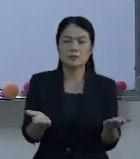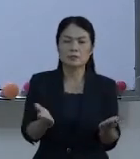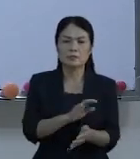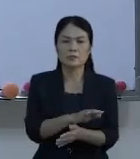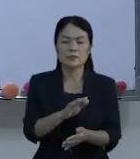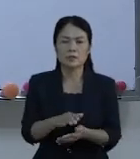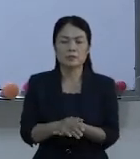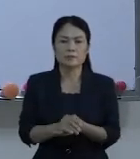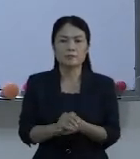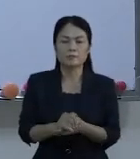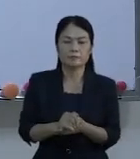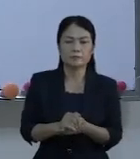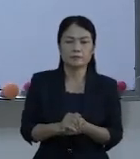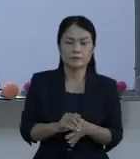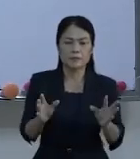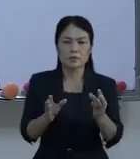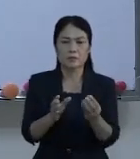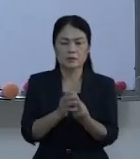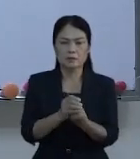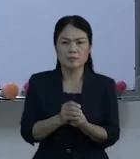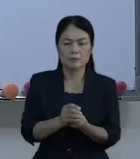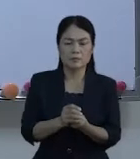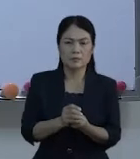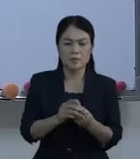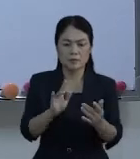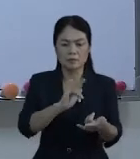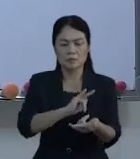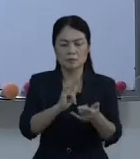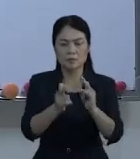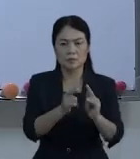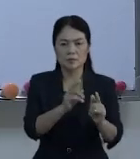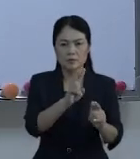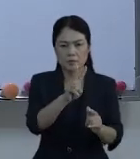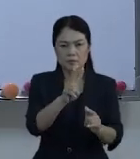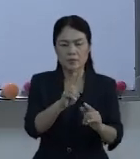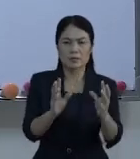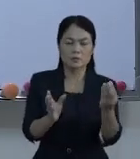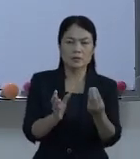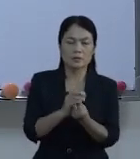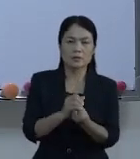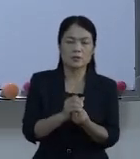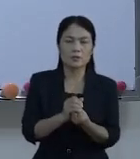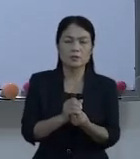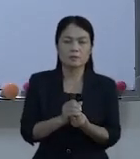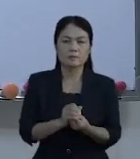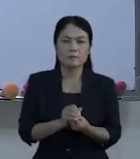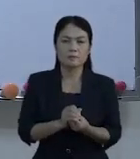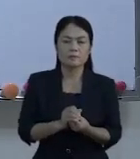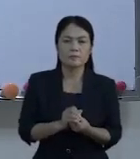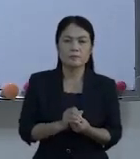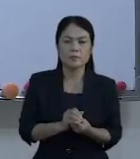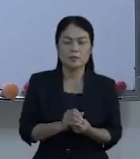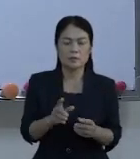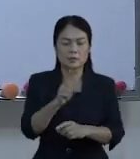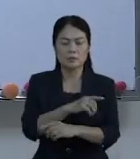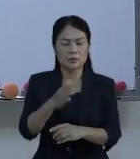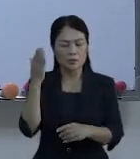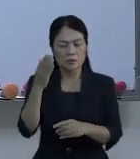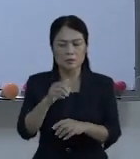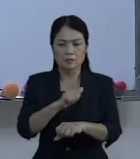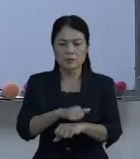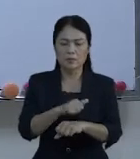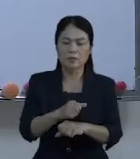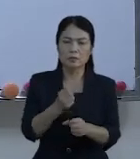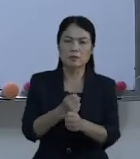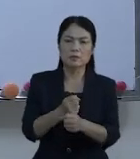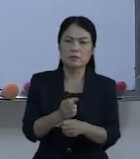và cái riệp thiệp chấm nuối cứ cái riệp thiệp mà đón tí chấm chấm nuôn cho nên con đấy và hai khi ngày muốn được cụ miền đặt cái cài còn